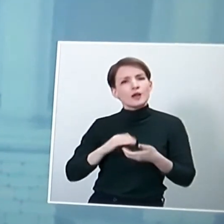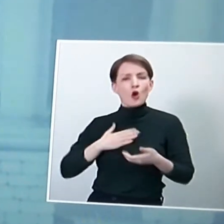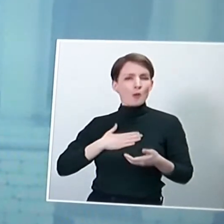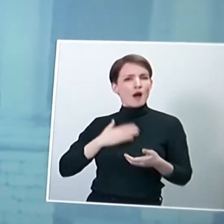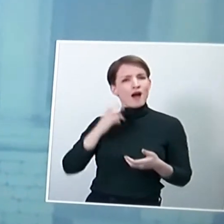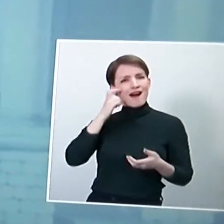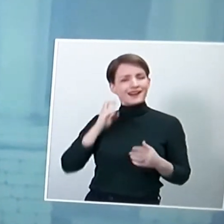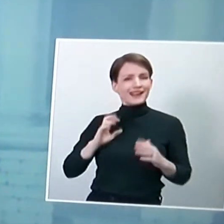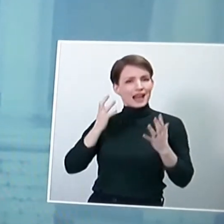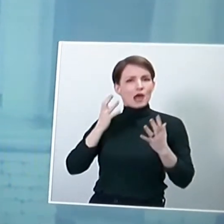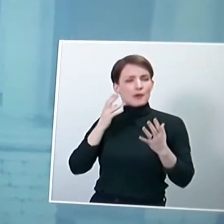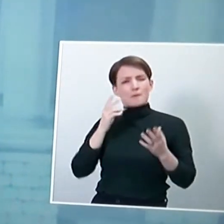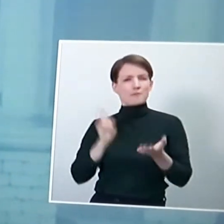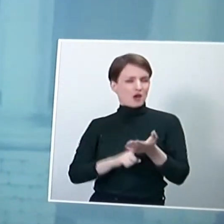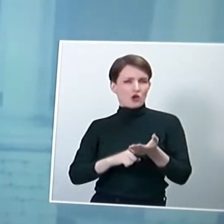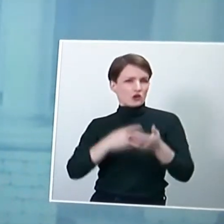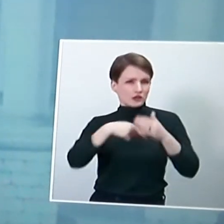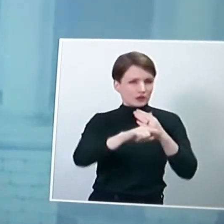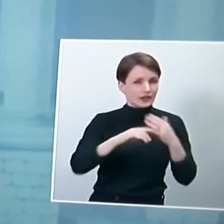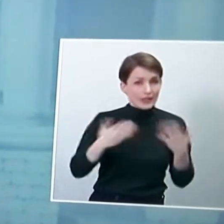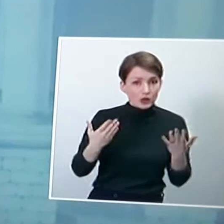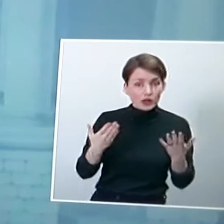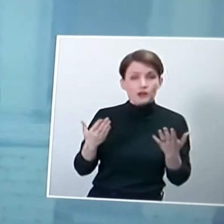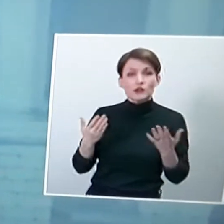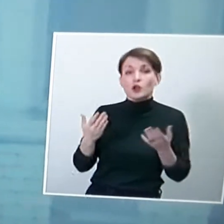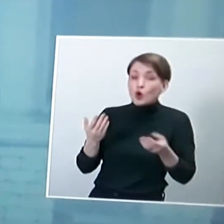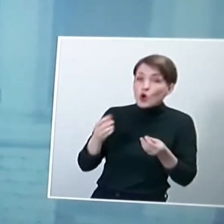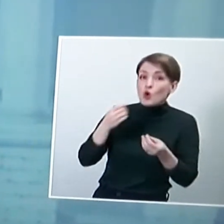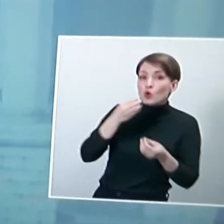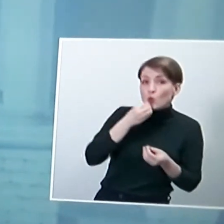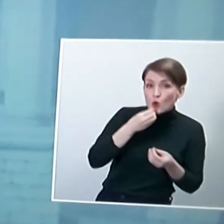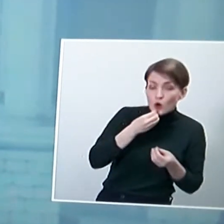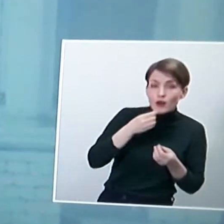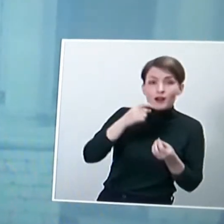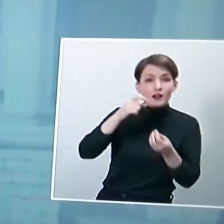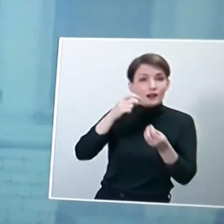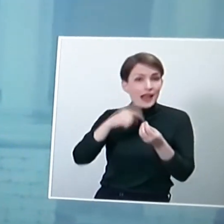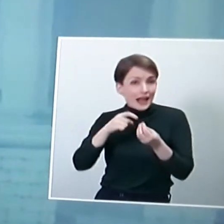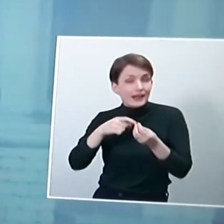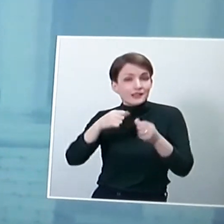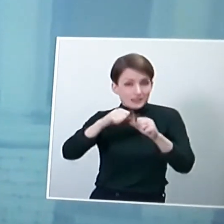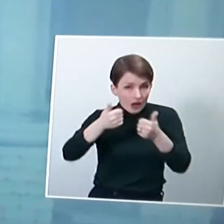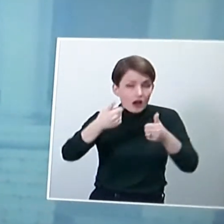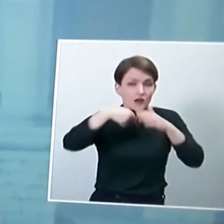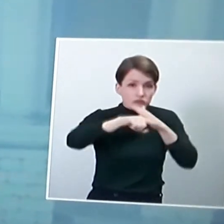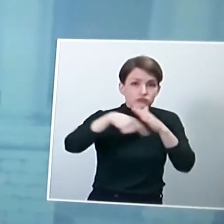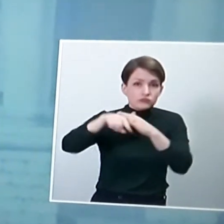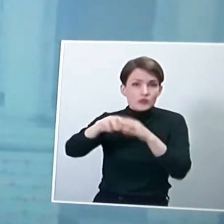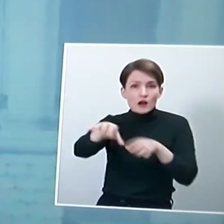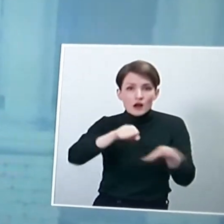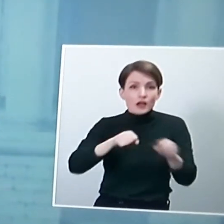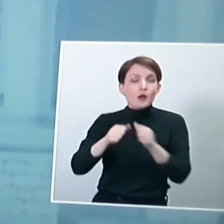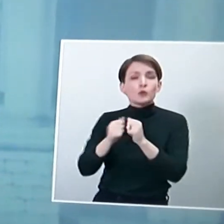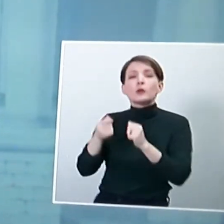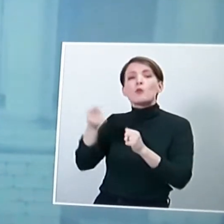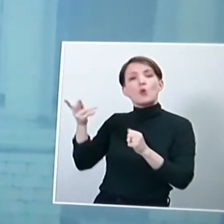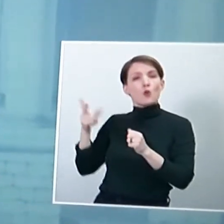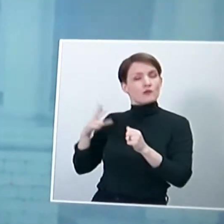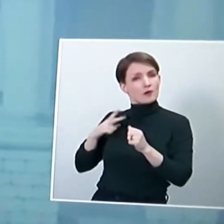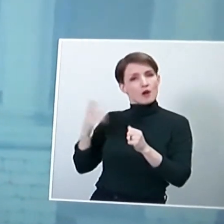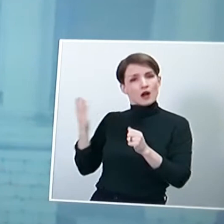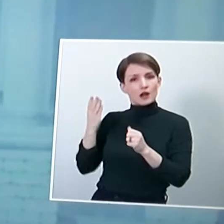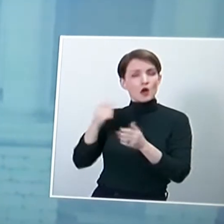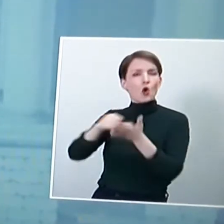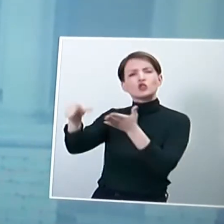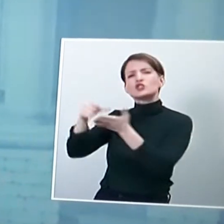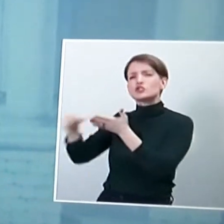elämän osalta. Edelleen esimerkiksi ruokaa, lääkkeitä voi hakea, mutta sitten tällainen muu vapaa-ajalla tapahtuva